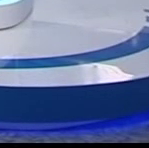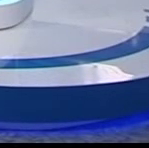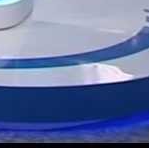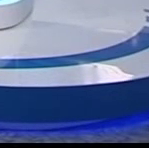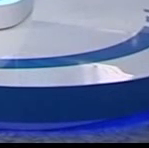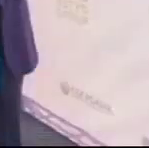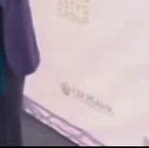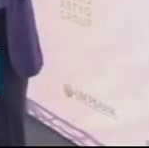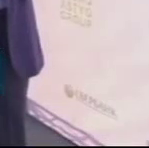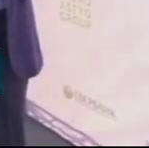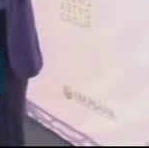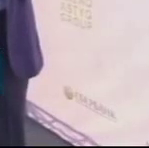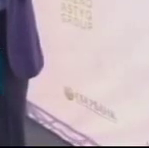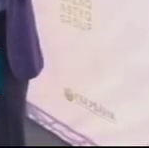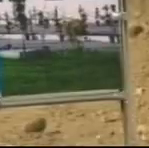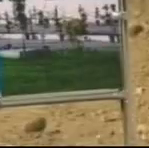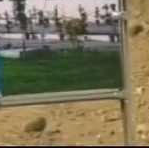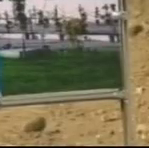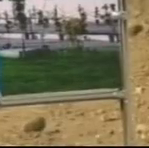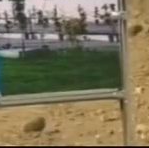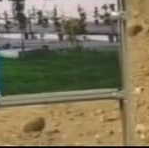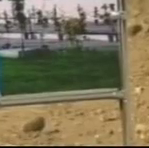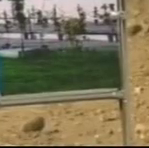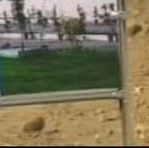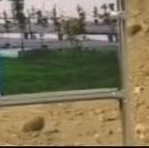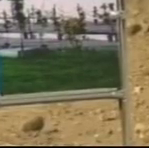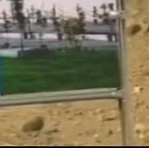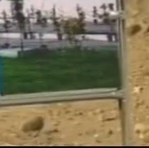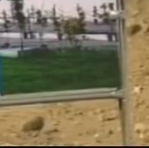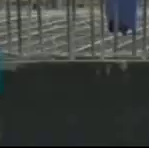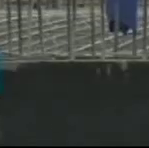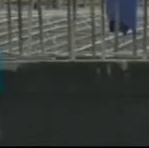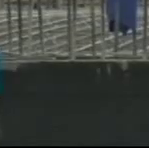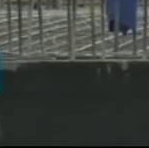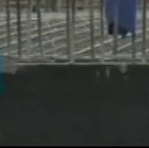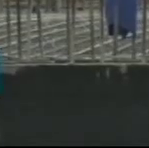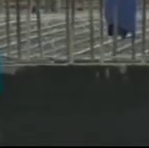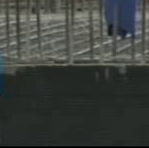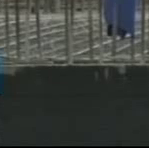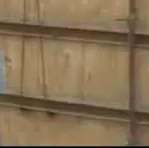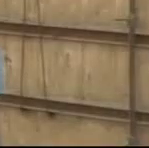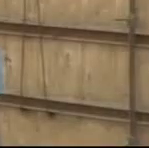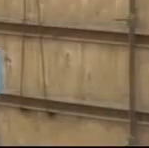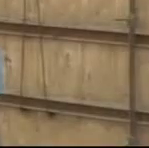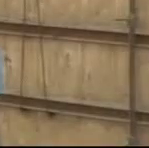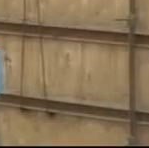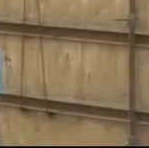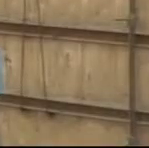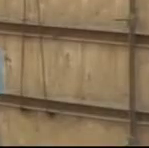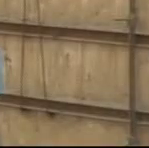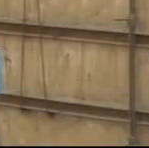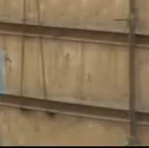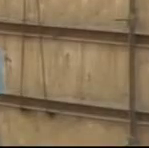событиях. В Семее начато строительство маслоэкстракционного завода проектной мощностью 1200 тонн в